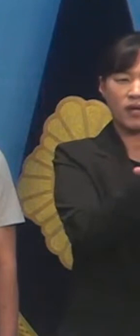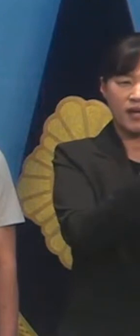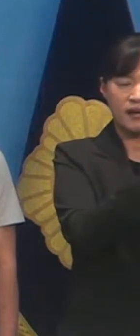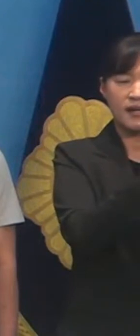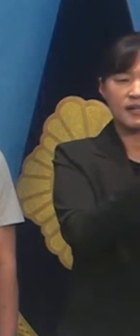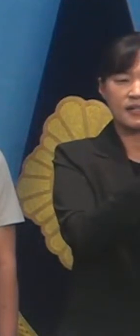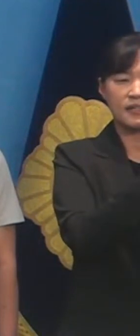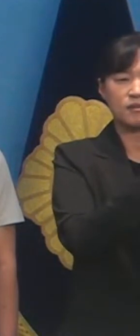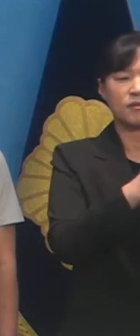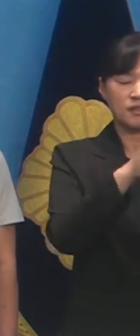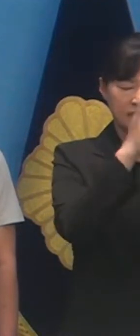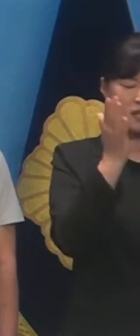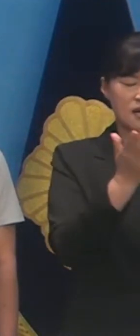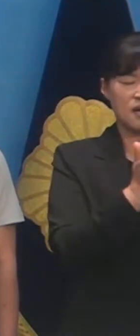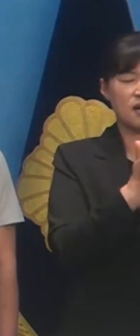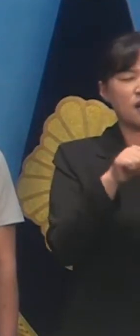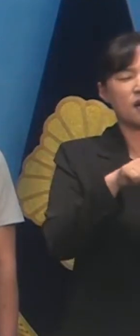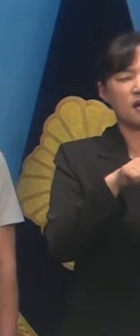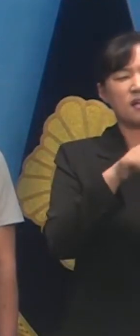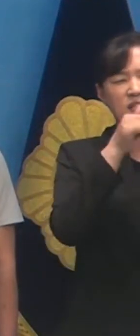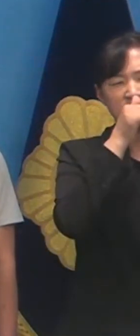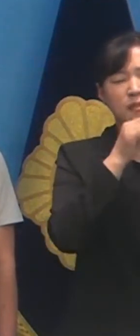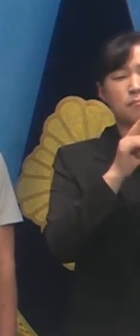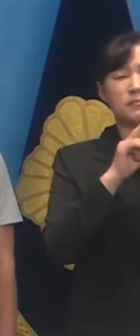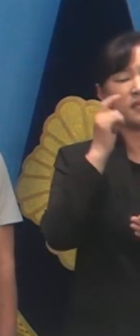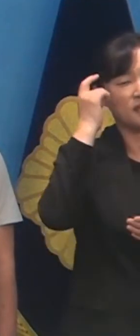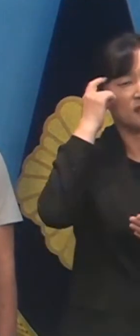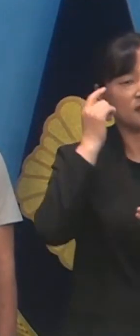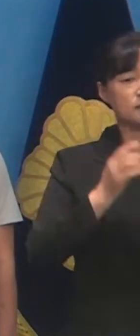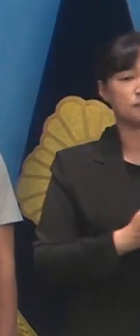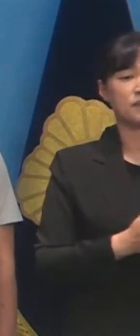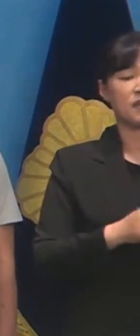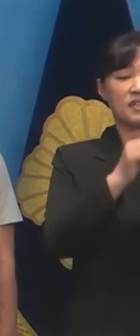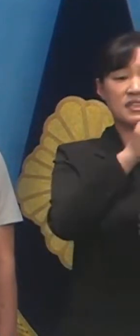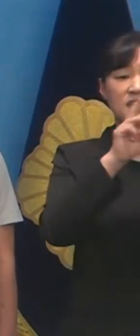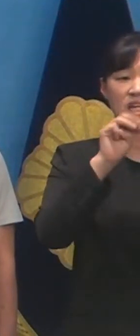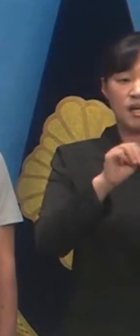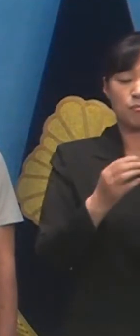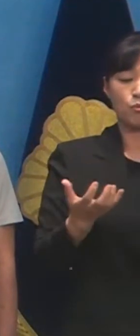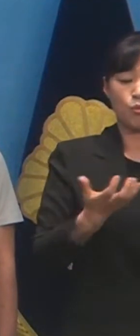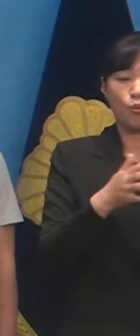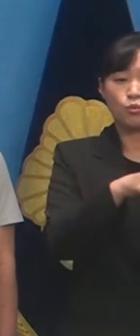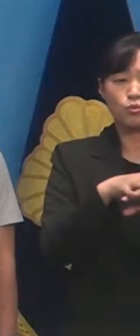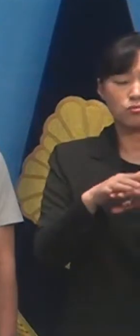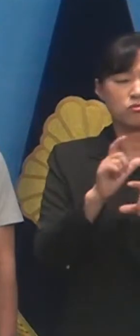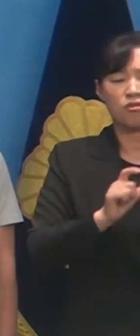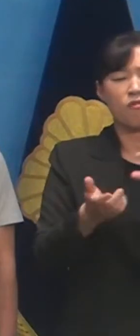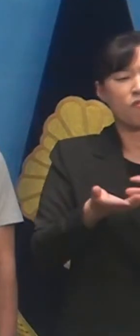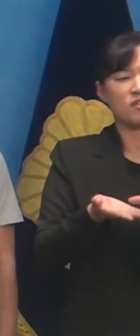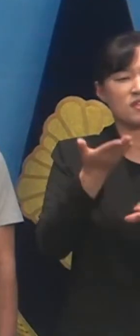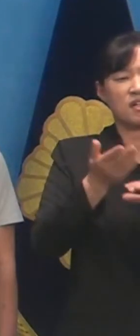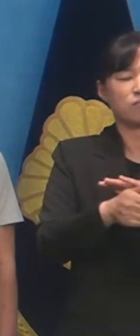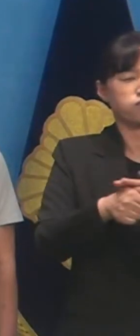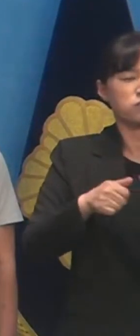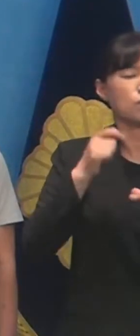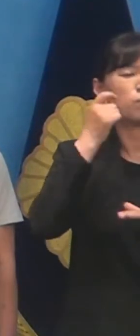이 모든 포석이 깔려있다고 생각합니다. 저희 한국제노조 더 이상 물러설 곳이